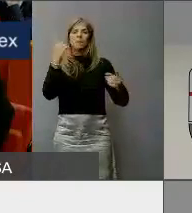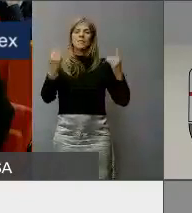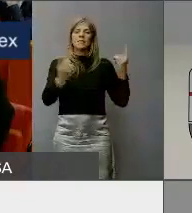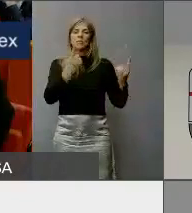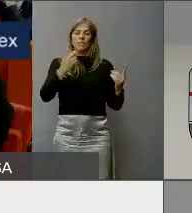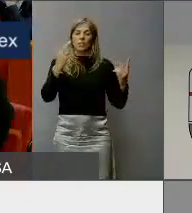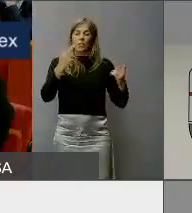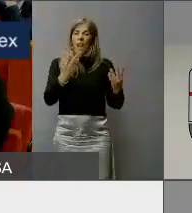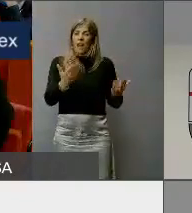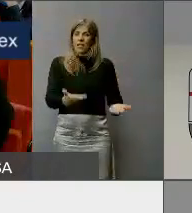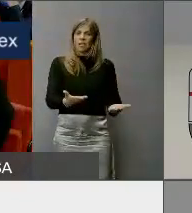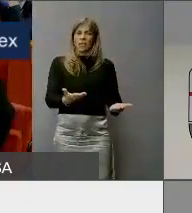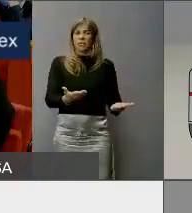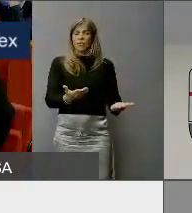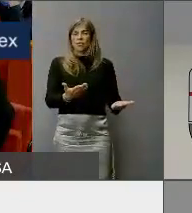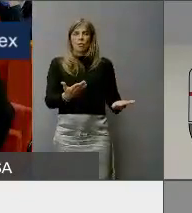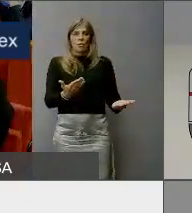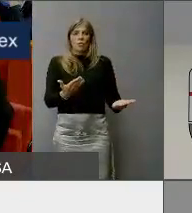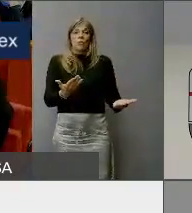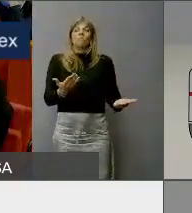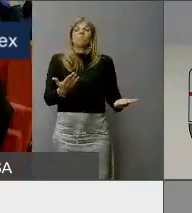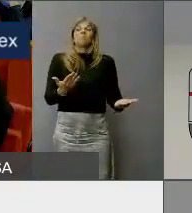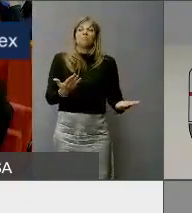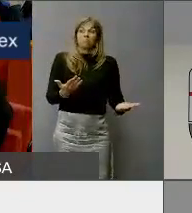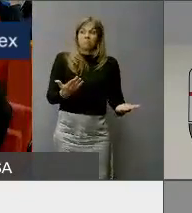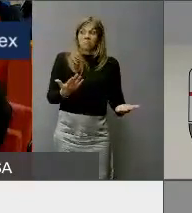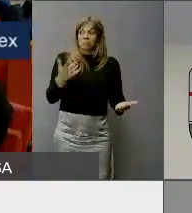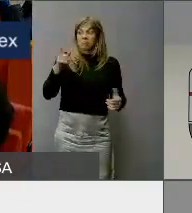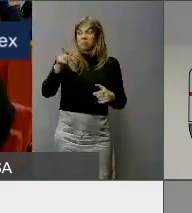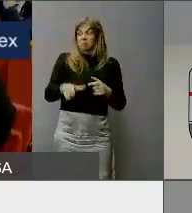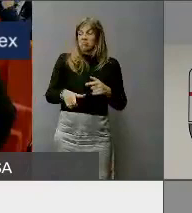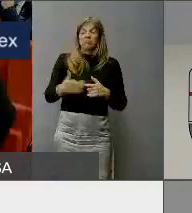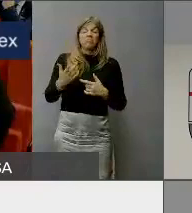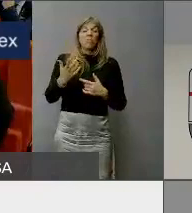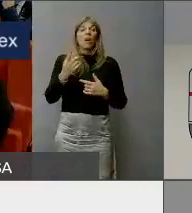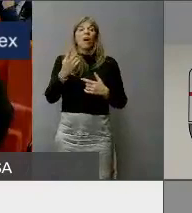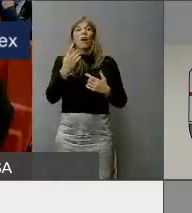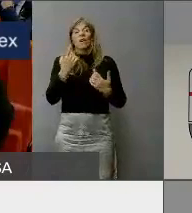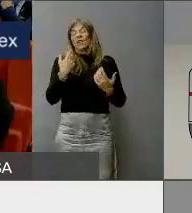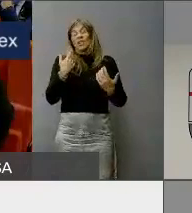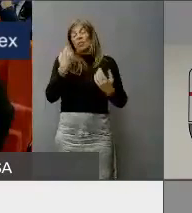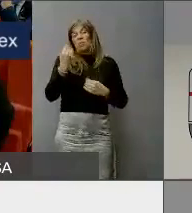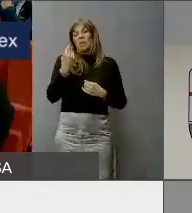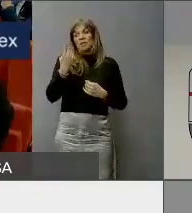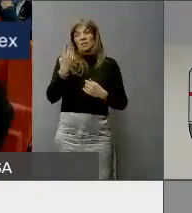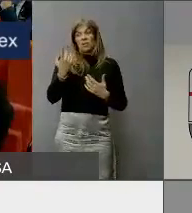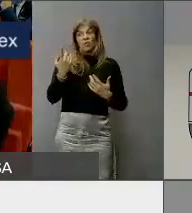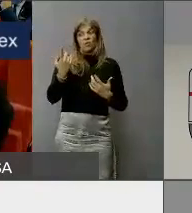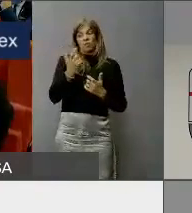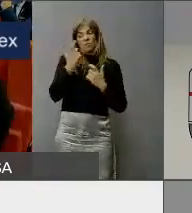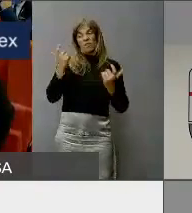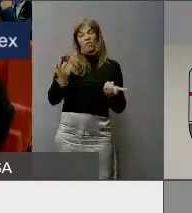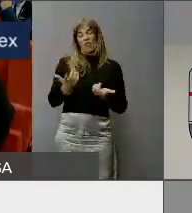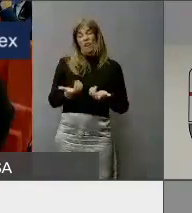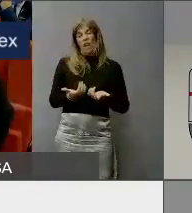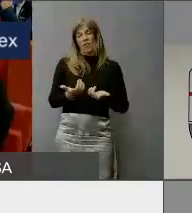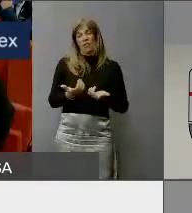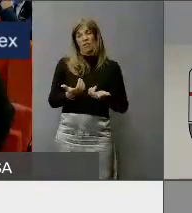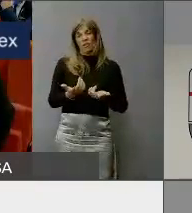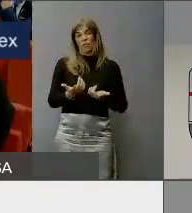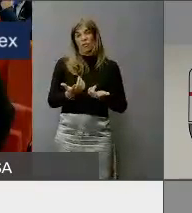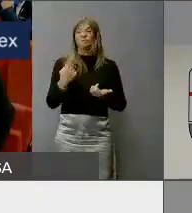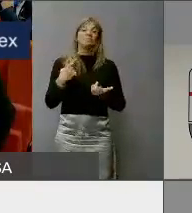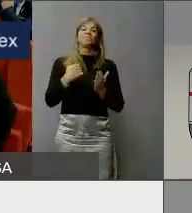percezione di un singolo consigliere o forse di una maggioranza lo considero un azzardo il